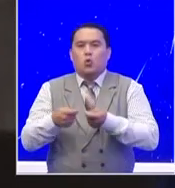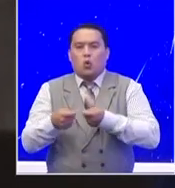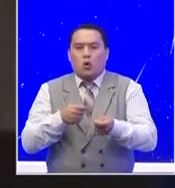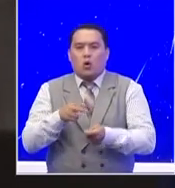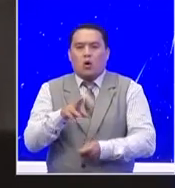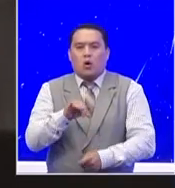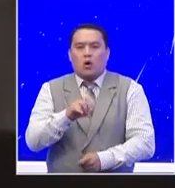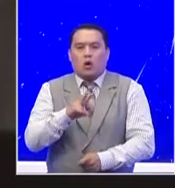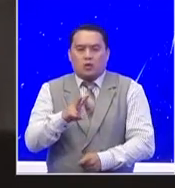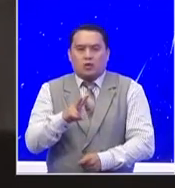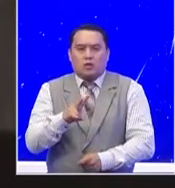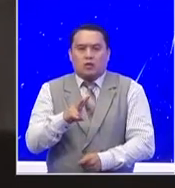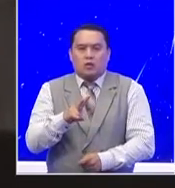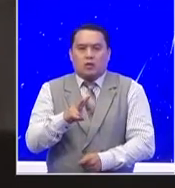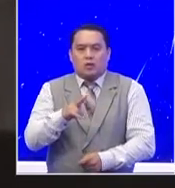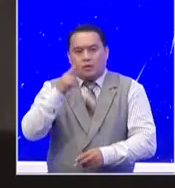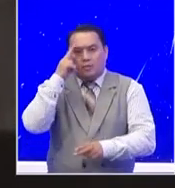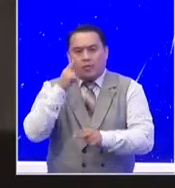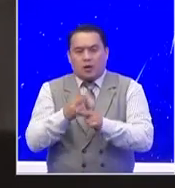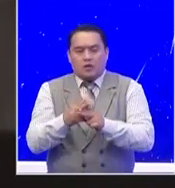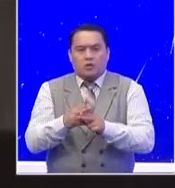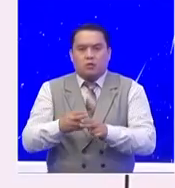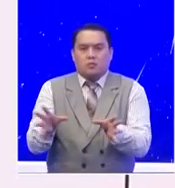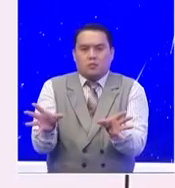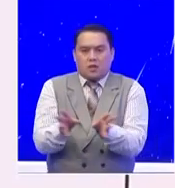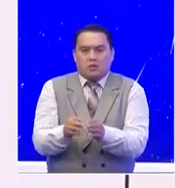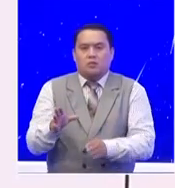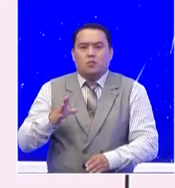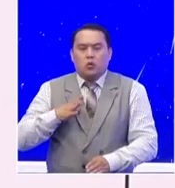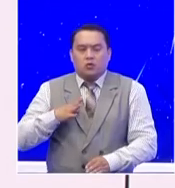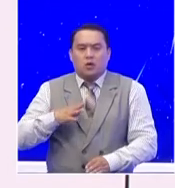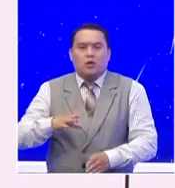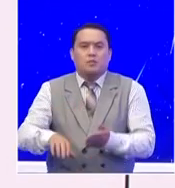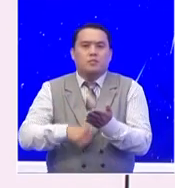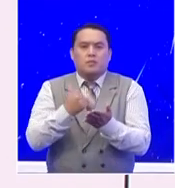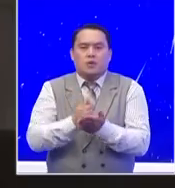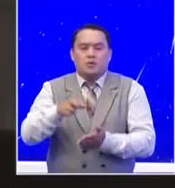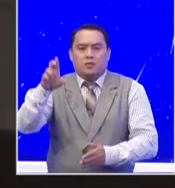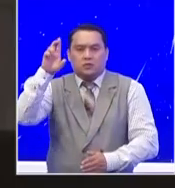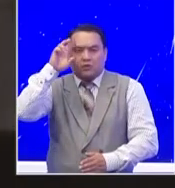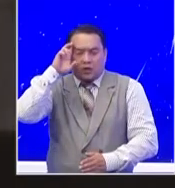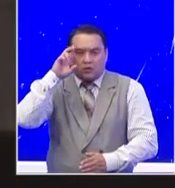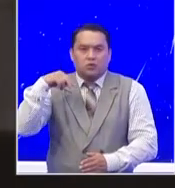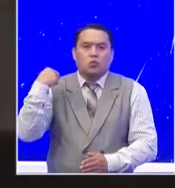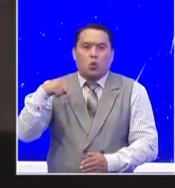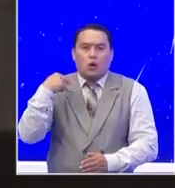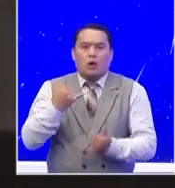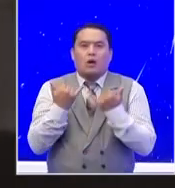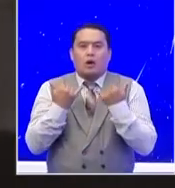пен Бигелдинин бауырларым жүрді. Мемлекет басшысы Қасым-Жомарт Кемелевич айтты.